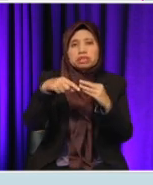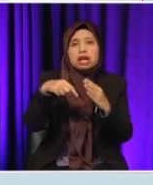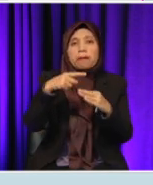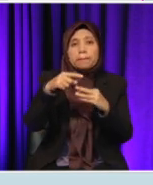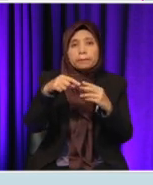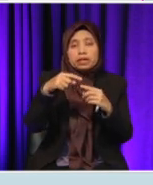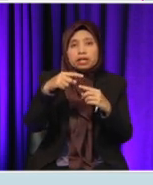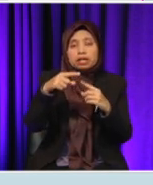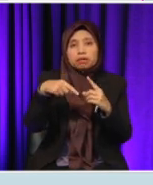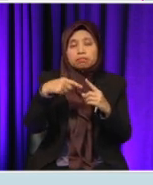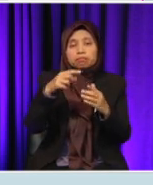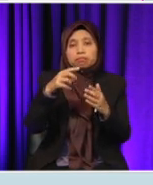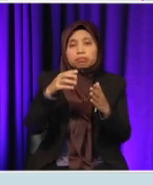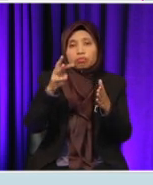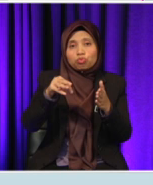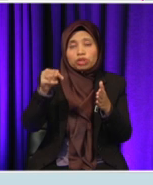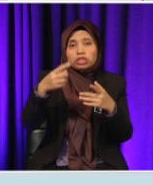pemberian itu betul